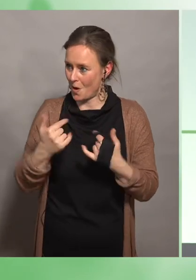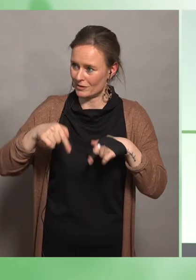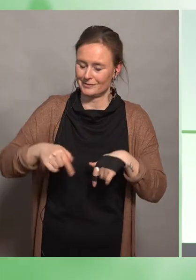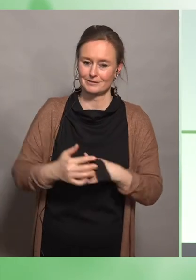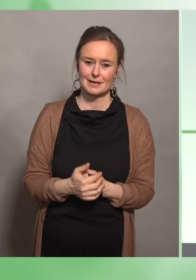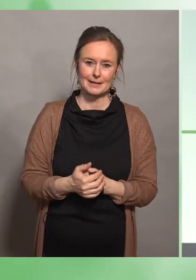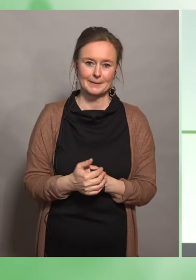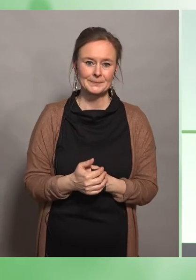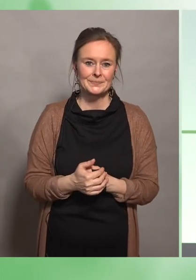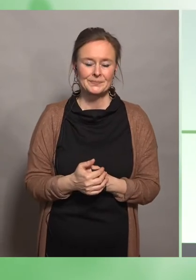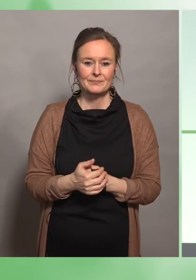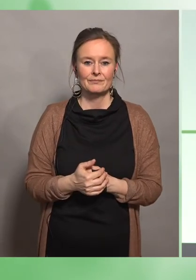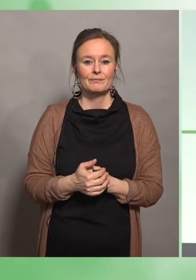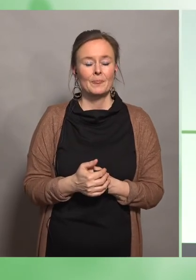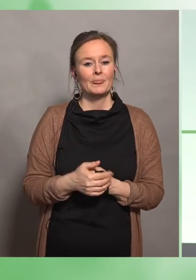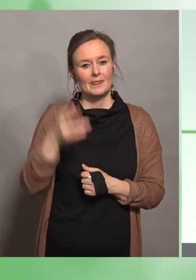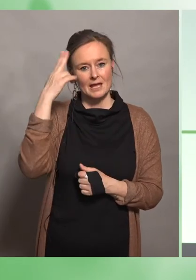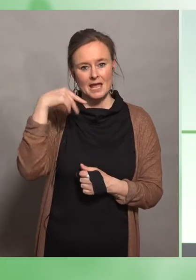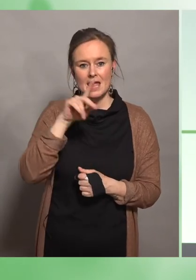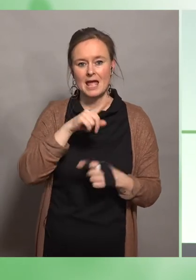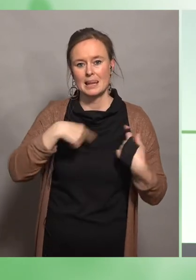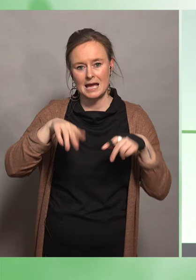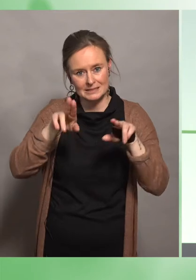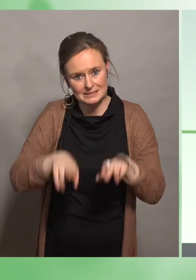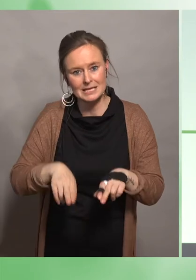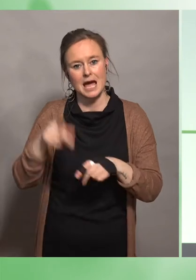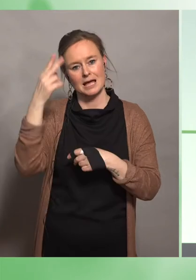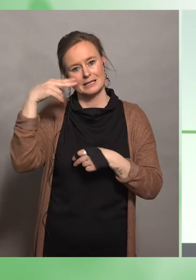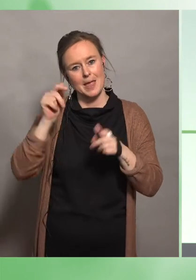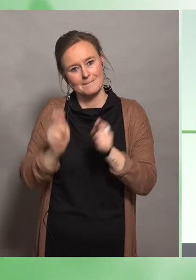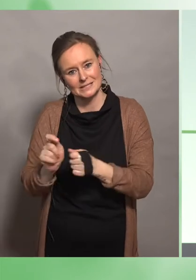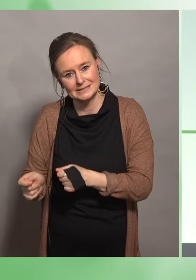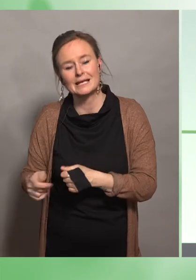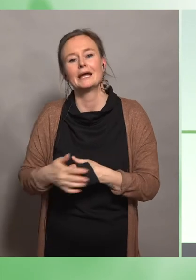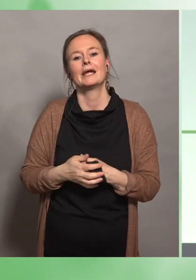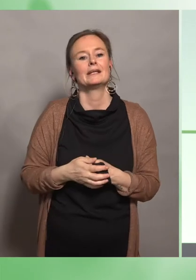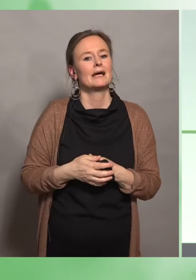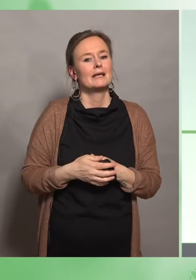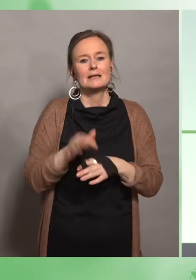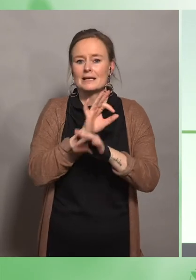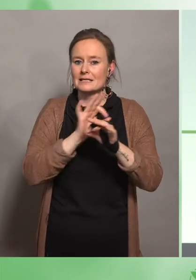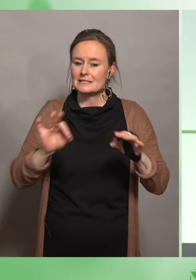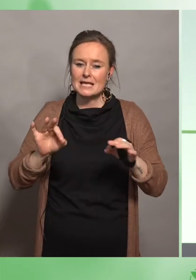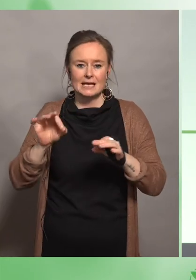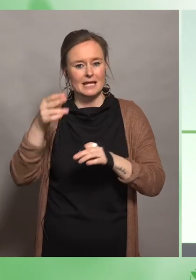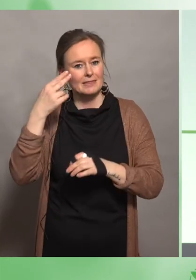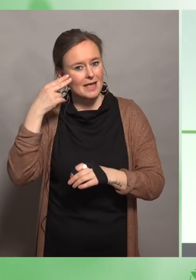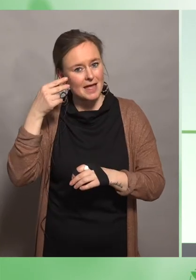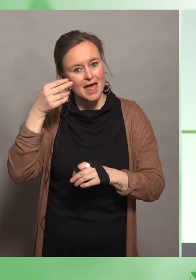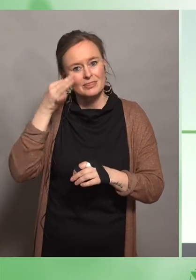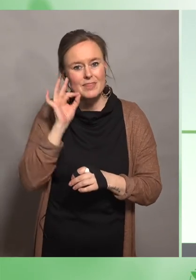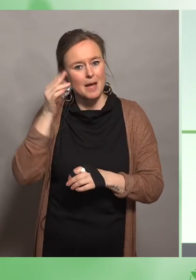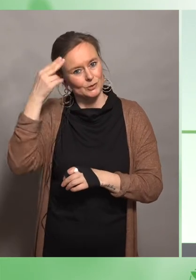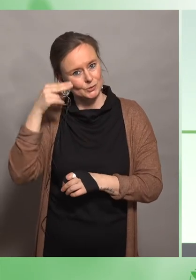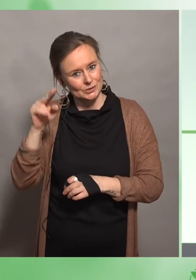vornehmen. Herr Landesrat, Herr Präsident, meine sehr geehrten Damen und Herren, ich freue